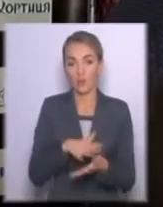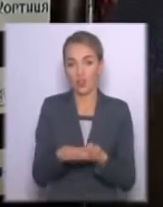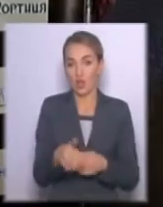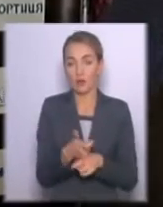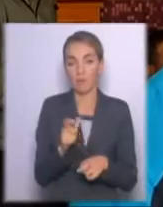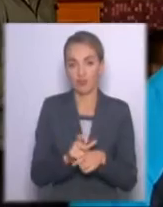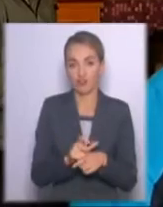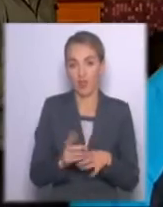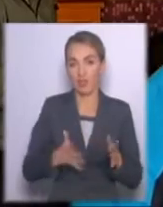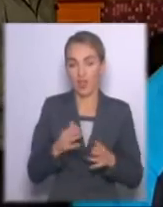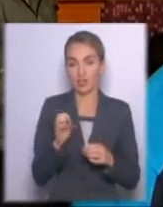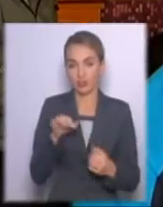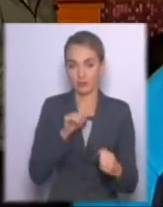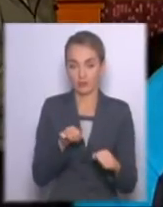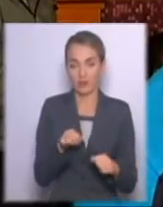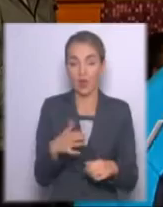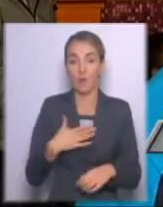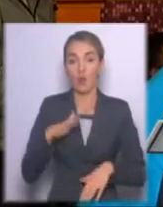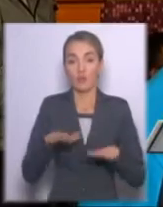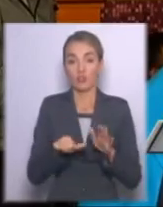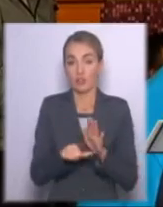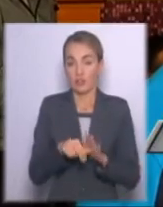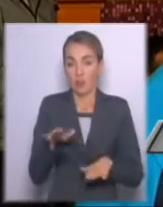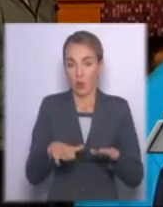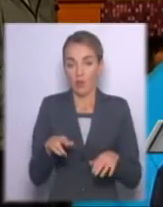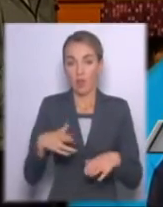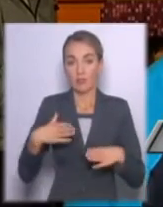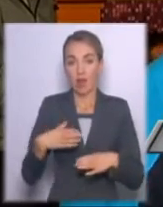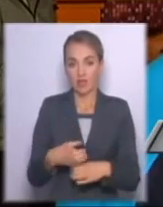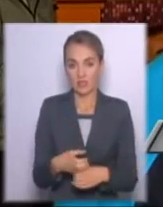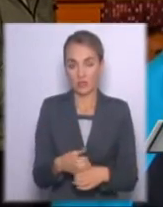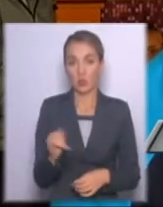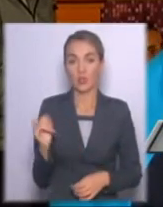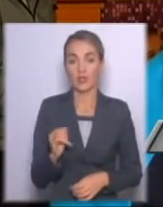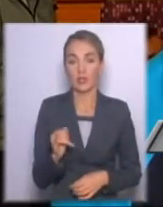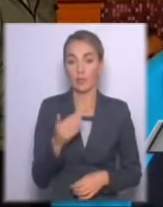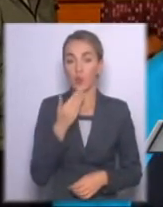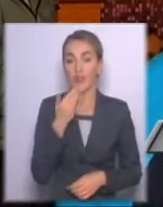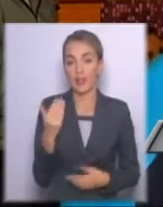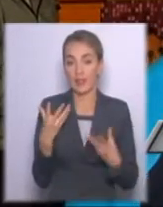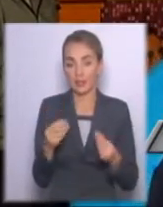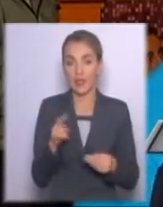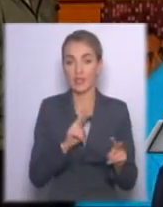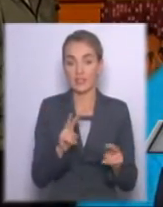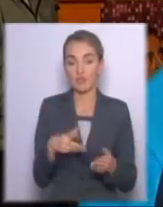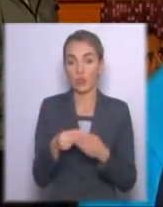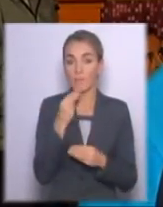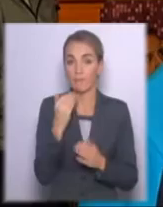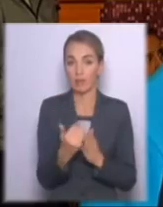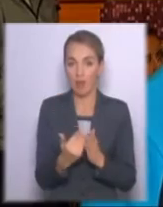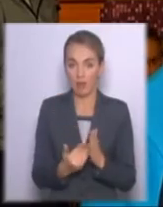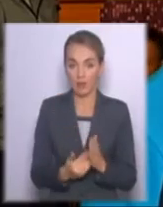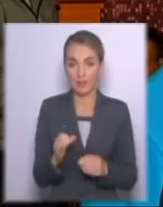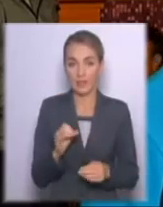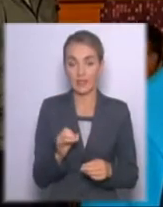раундах поєдинку. Мій вес 66 кг. Я його збрасую. І в останні дні я слідив за своїм питанням